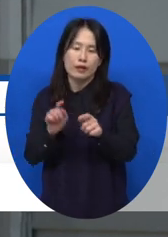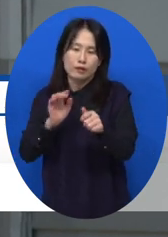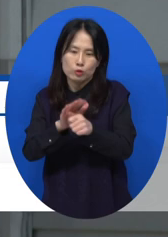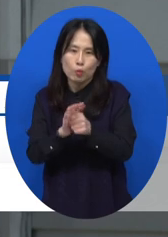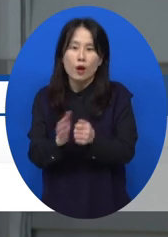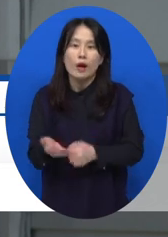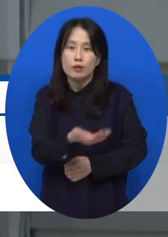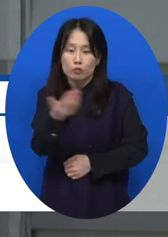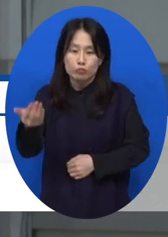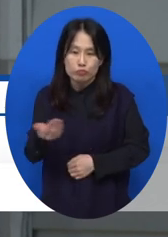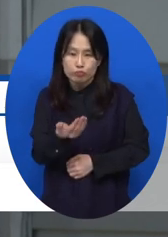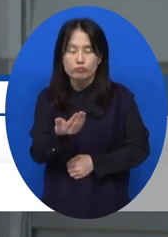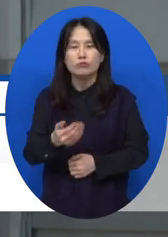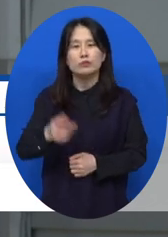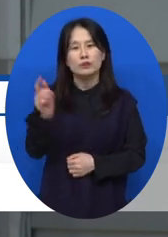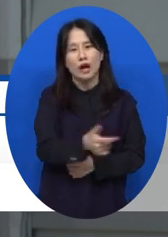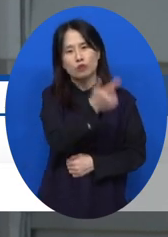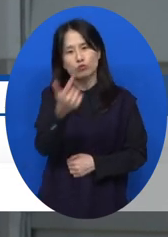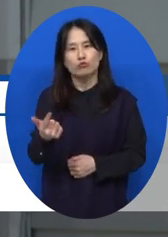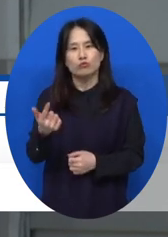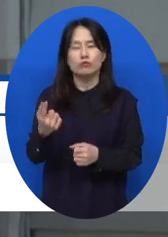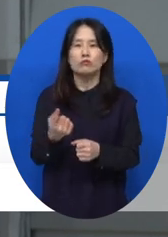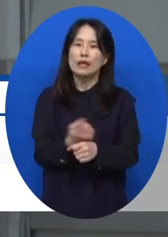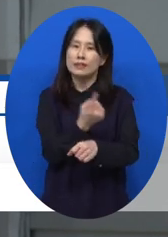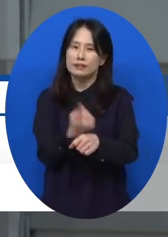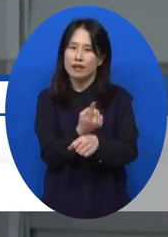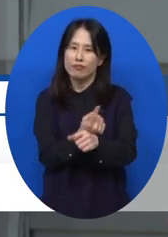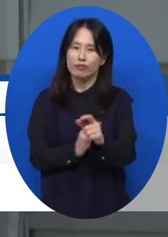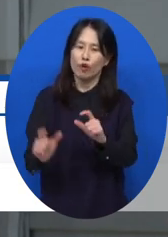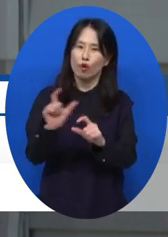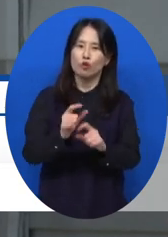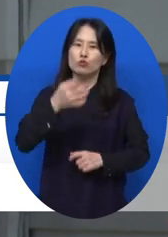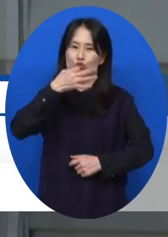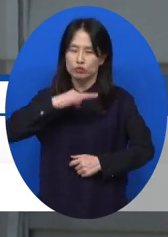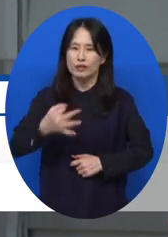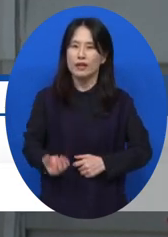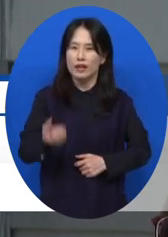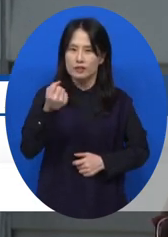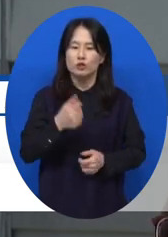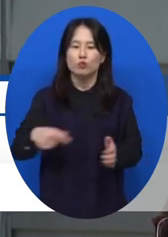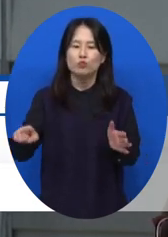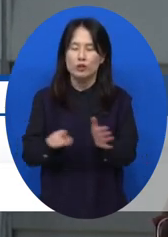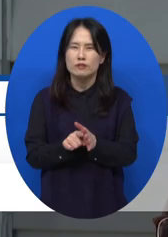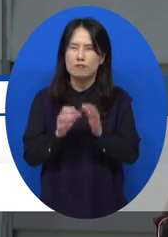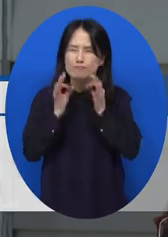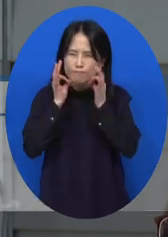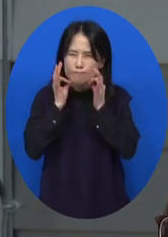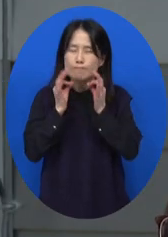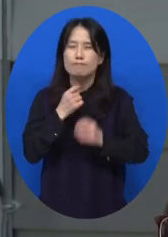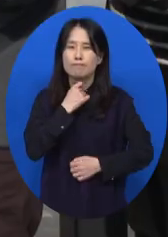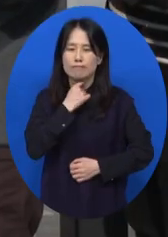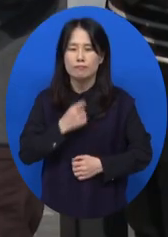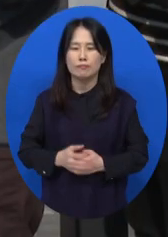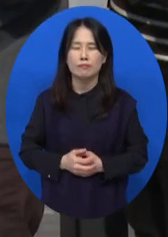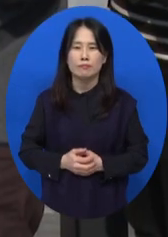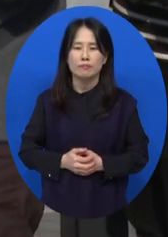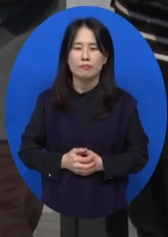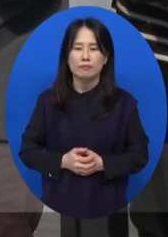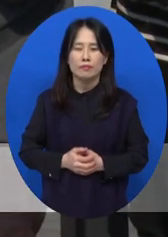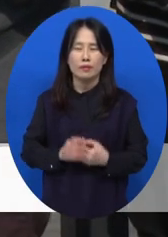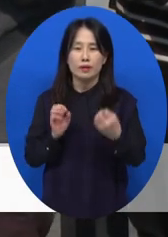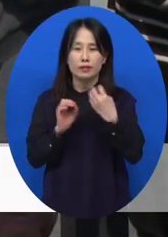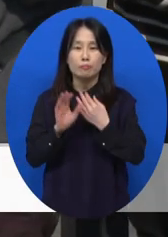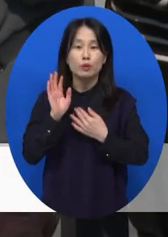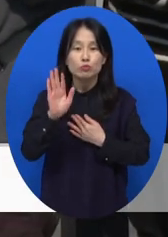도민 여러분들이 하루에 1시간 시간 더 가질 수 있도록 최대한 노력을 하겠습니다. 답변 후